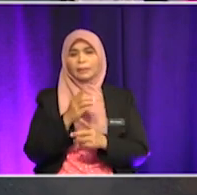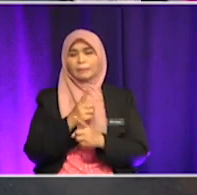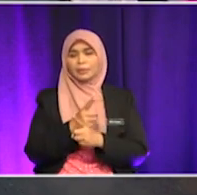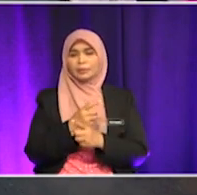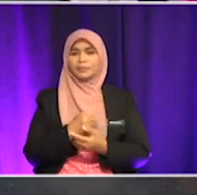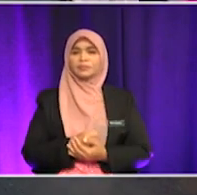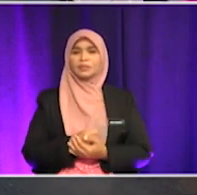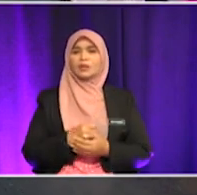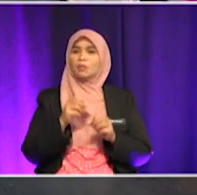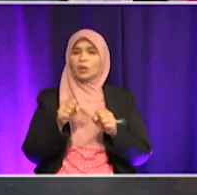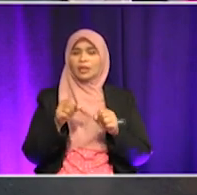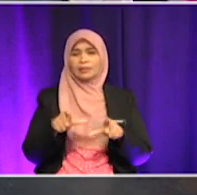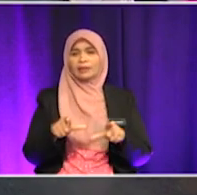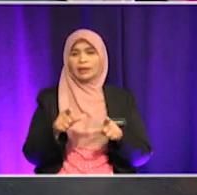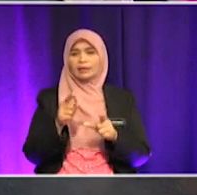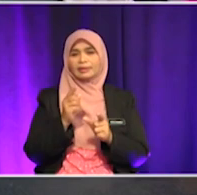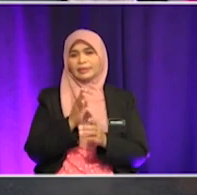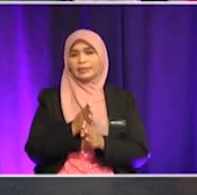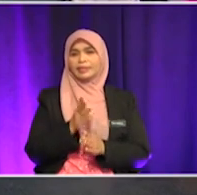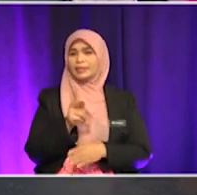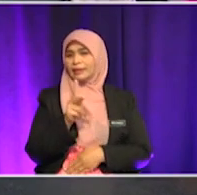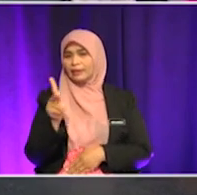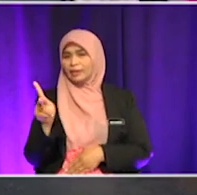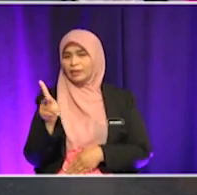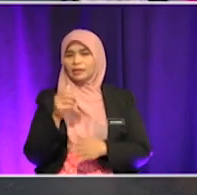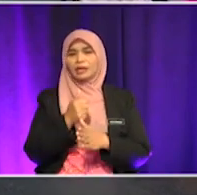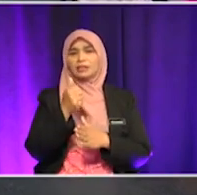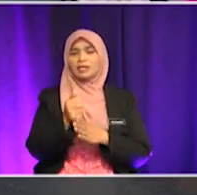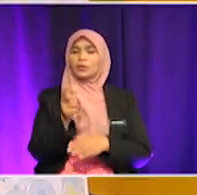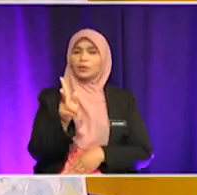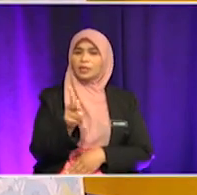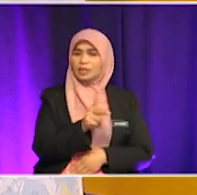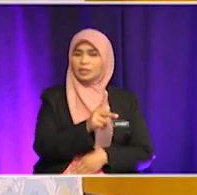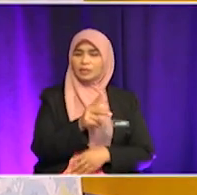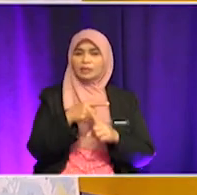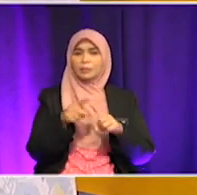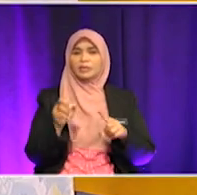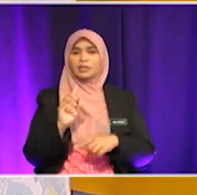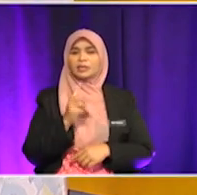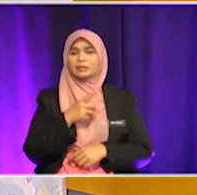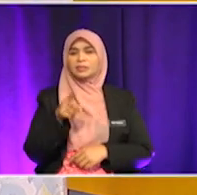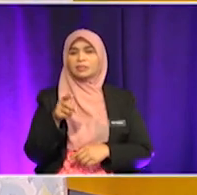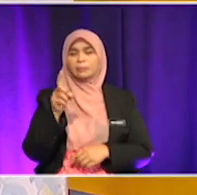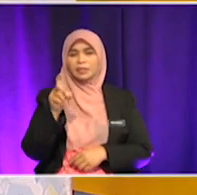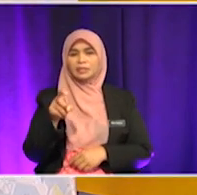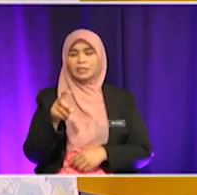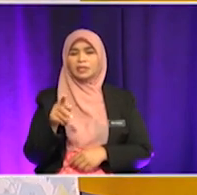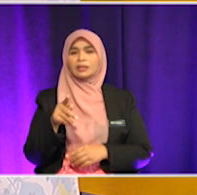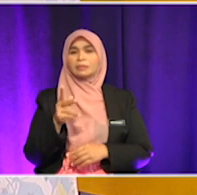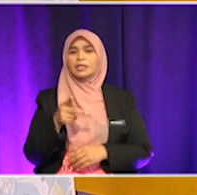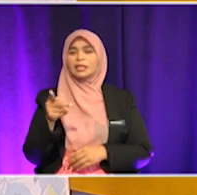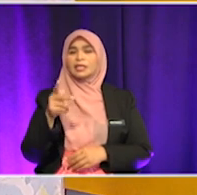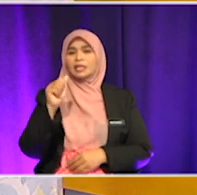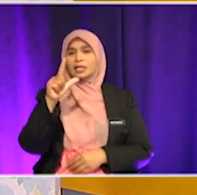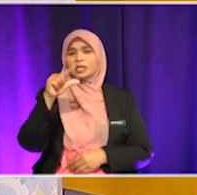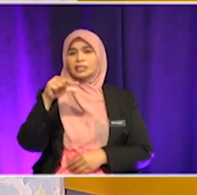sebelah kanan atau di sebelah kiri. Okey, tak ada masalah. Tak ada masalah. Tapi kita kena pastikan kita punya perkara algebra tu mesti